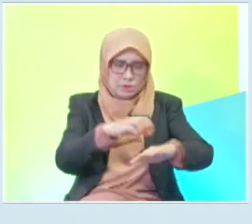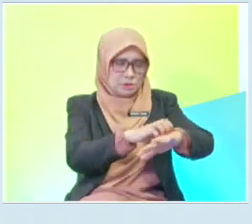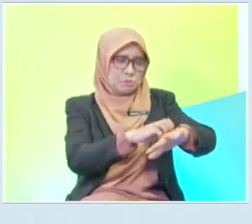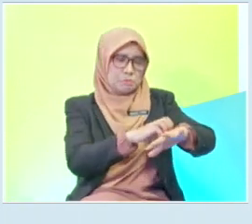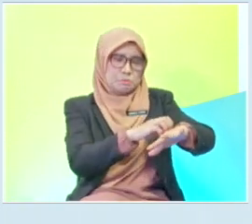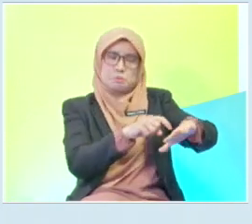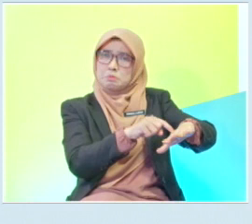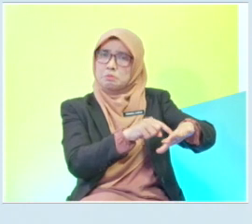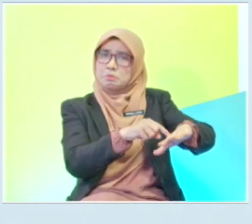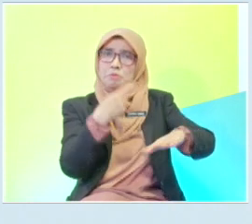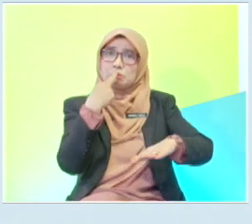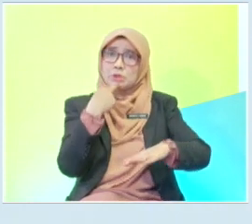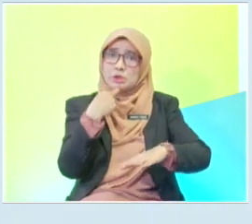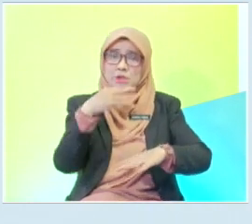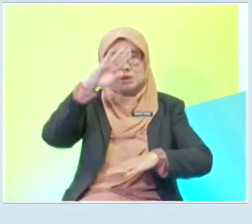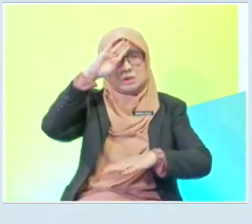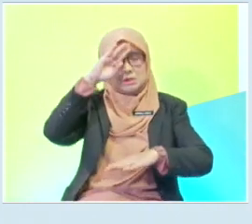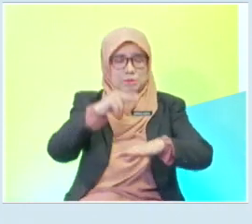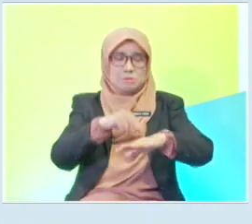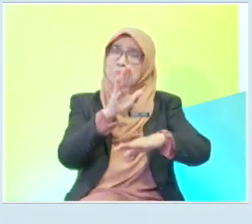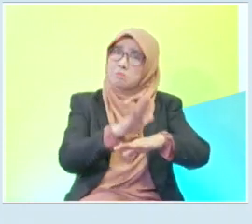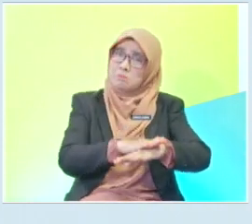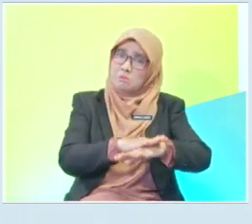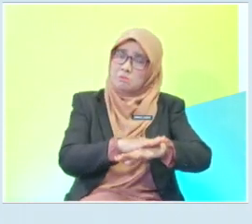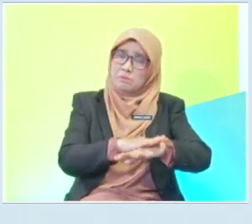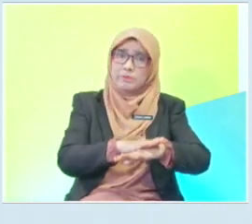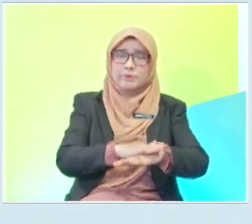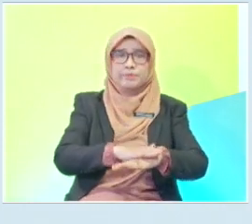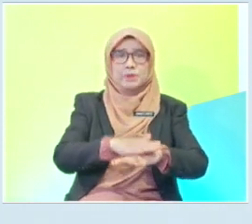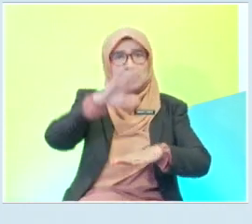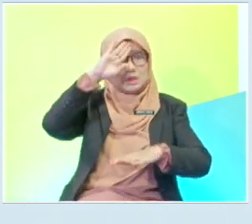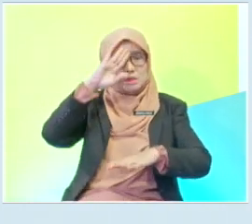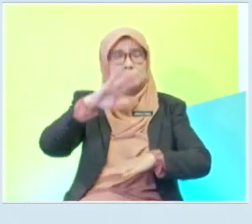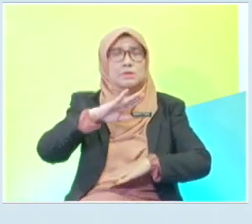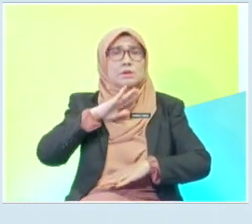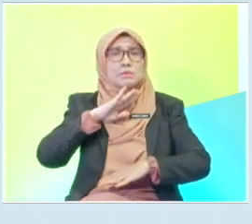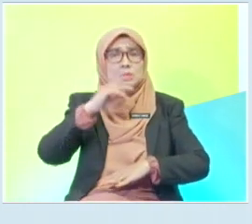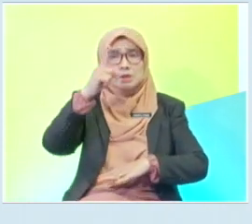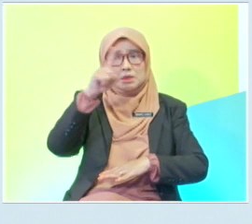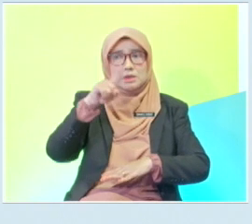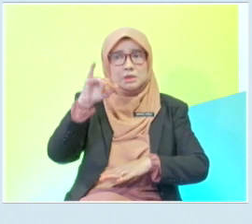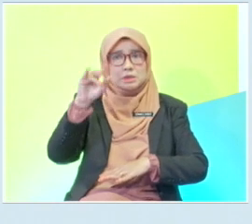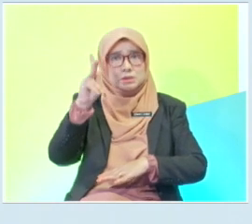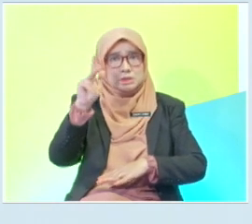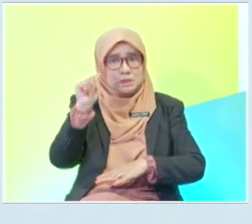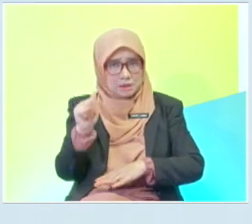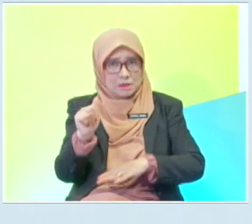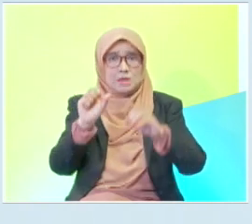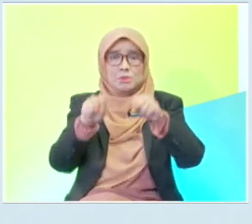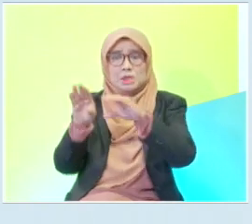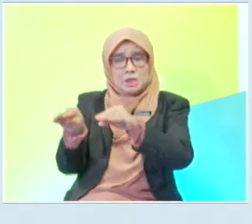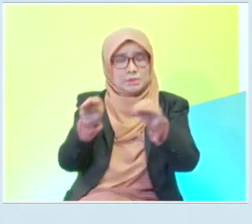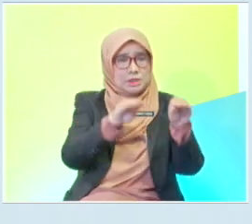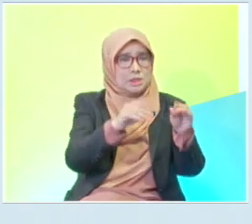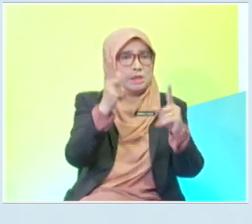juga demam Zika. Dan penyakit yang boleh berpindah daripada seorang individu kepada individu yang lain.